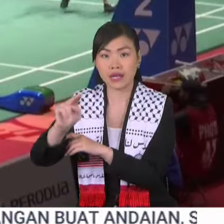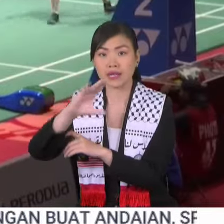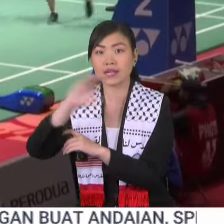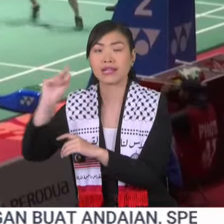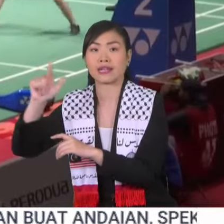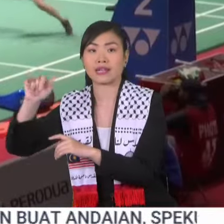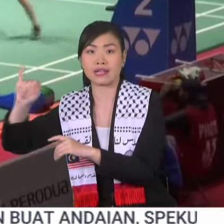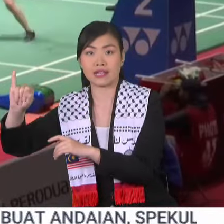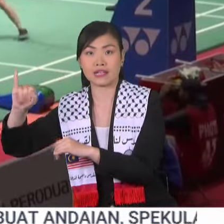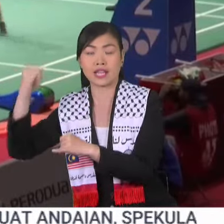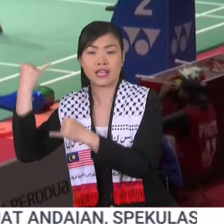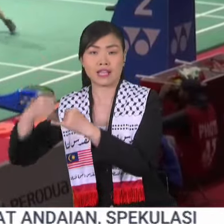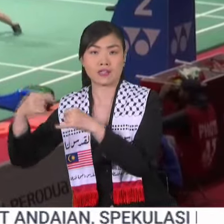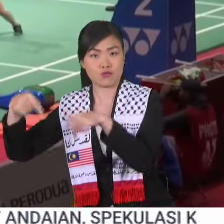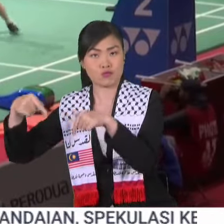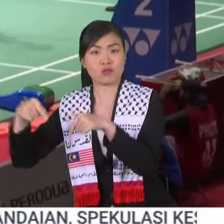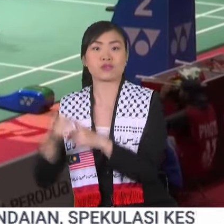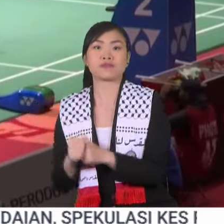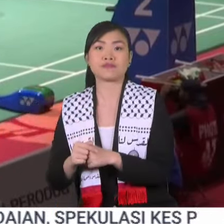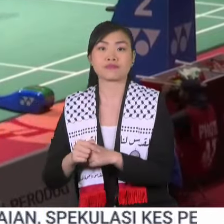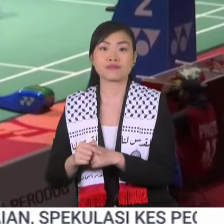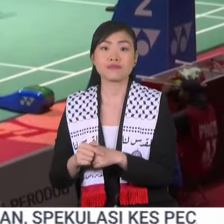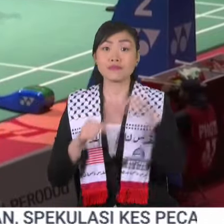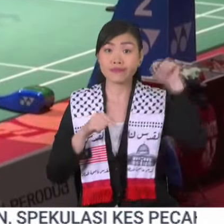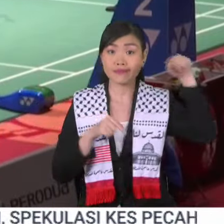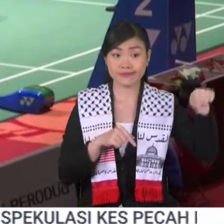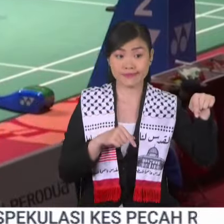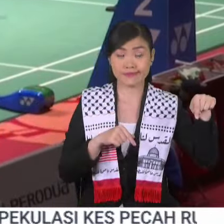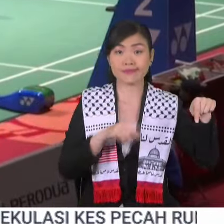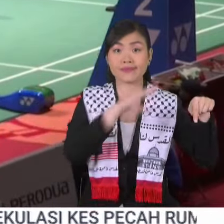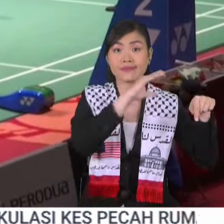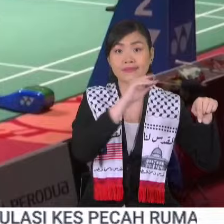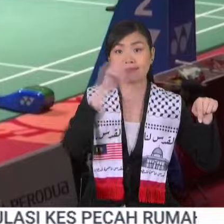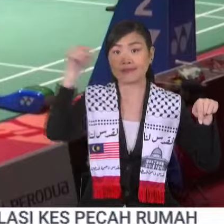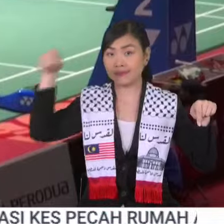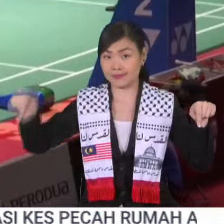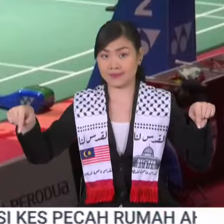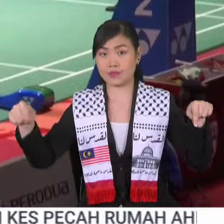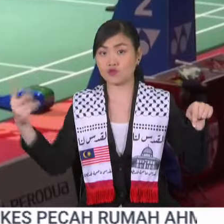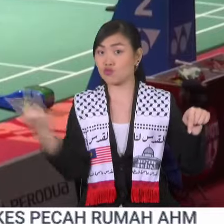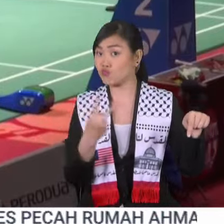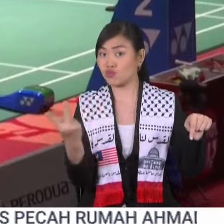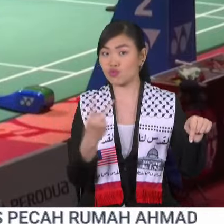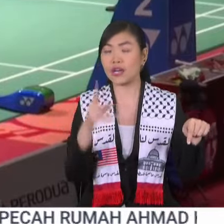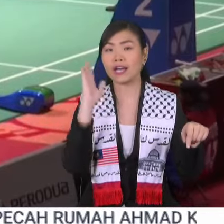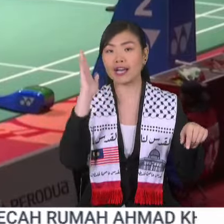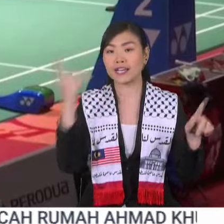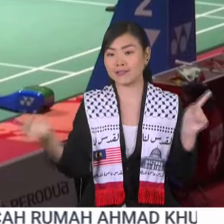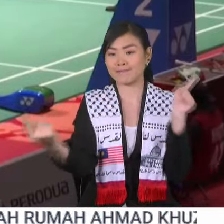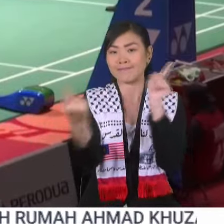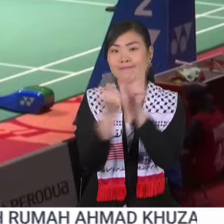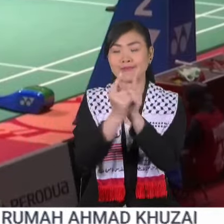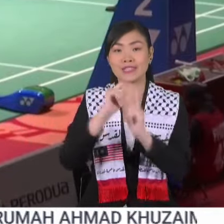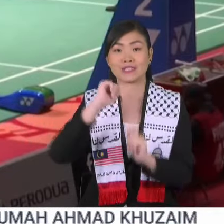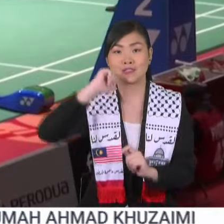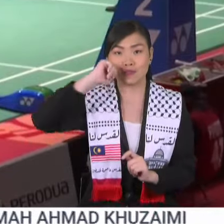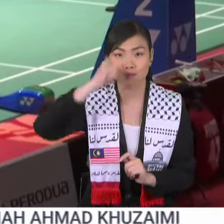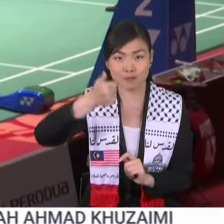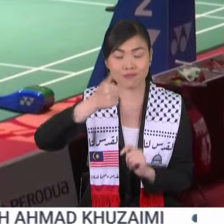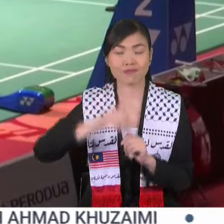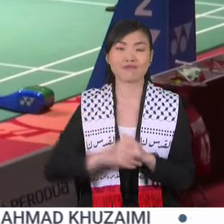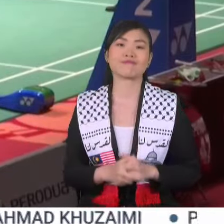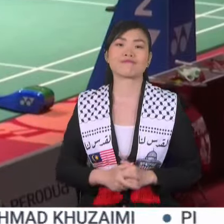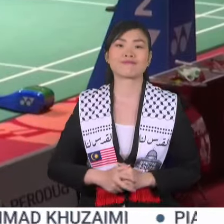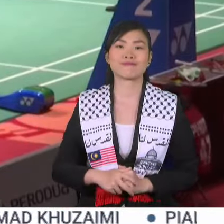aksi suku akhir hari ini. Soon Huat, Chevon dan Tan Ji Iwe dijadual bertemu pada aksi separuh